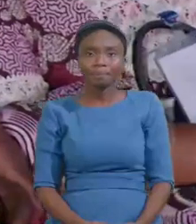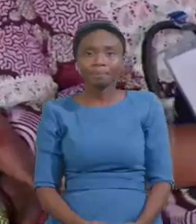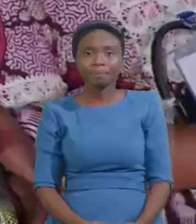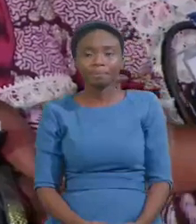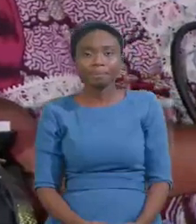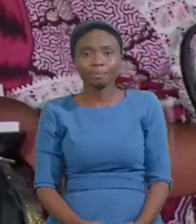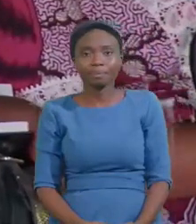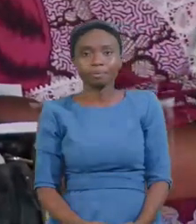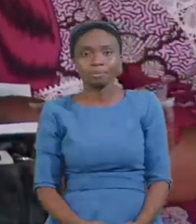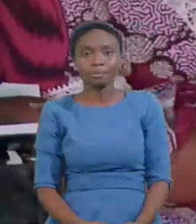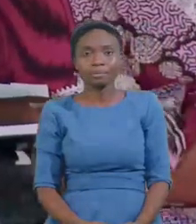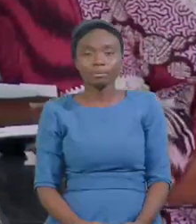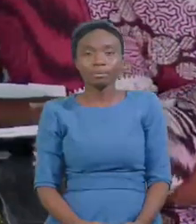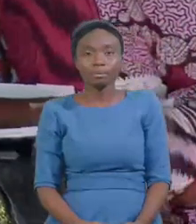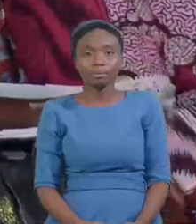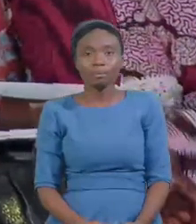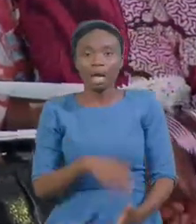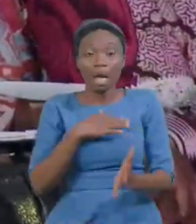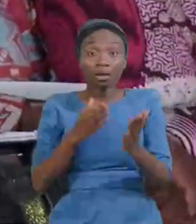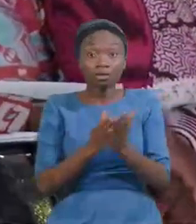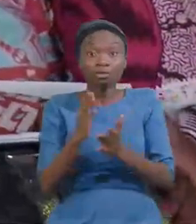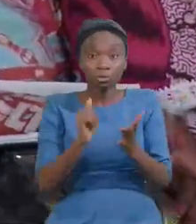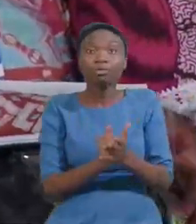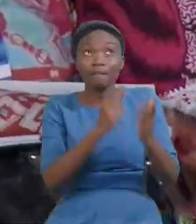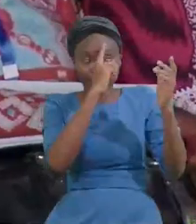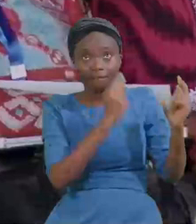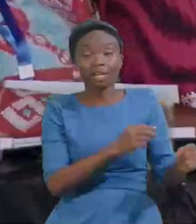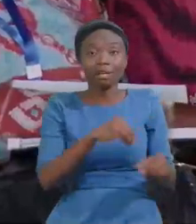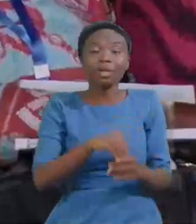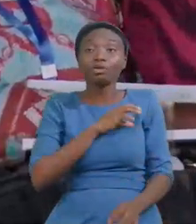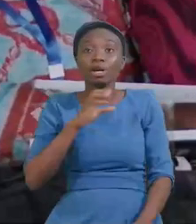Et nous plaçons tout le poids de notre culpabilité sur lui.